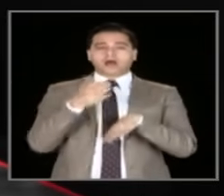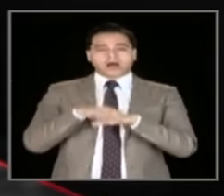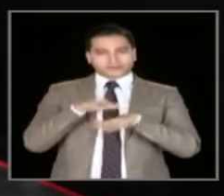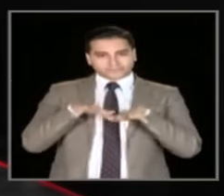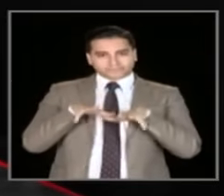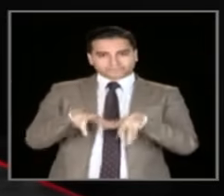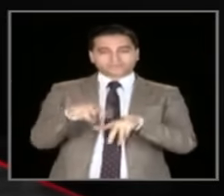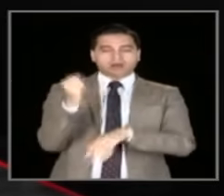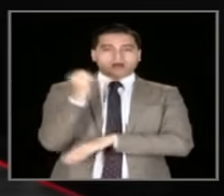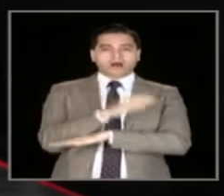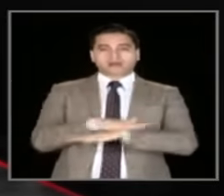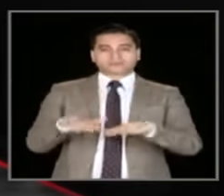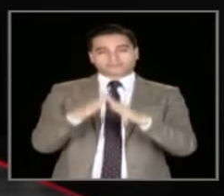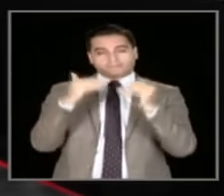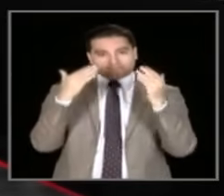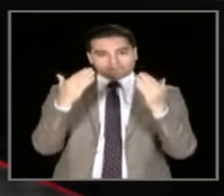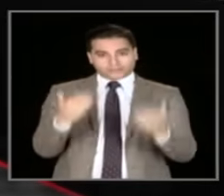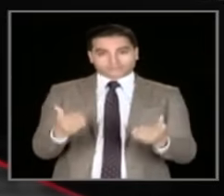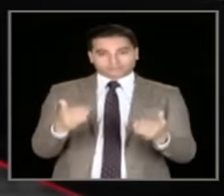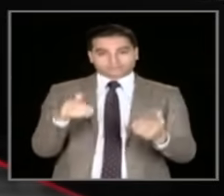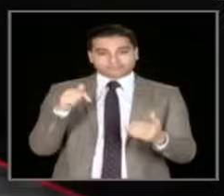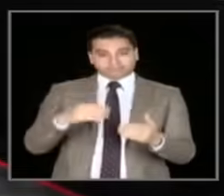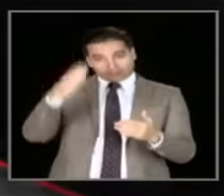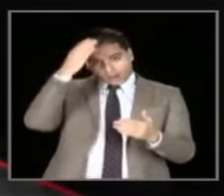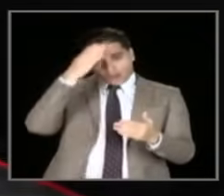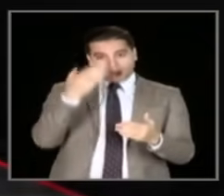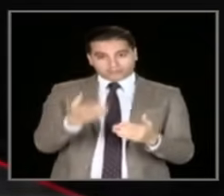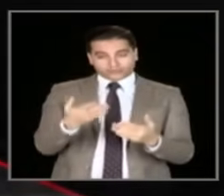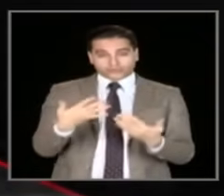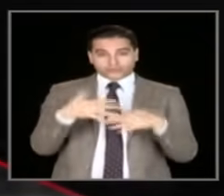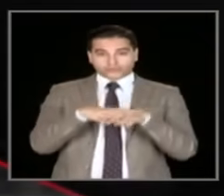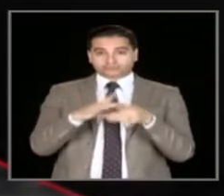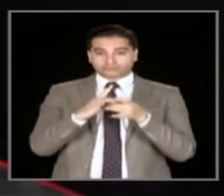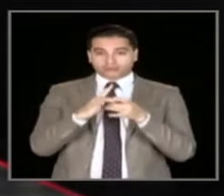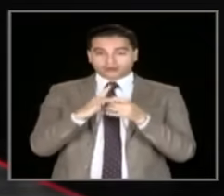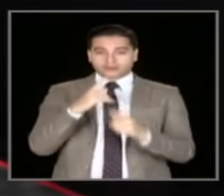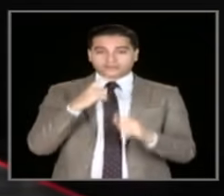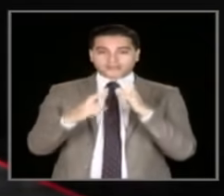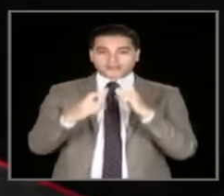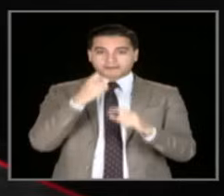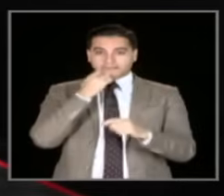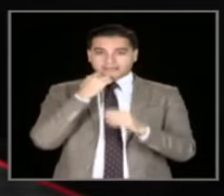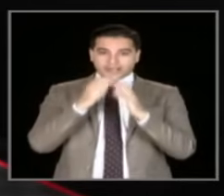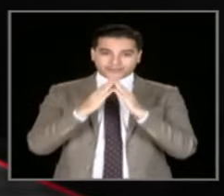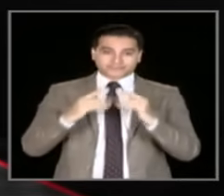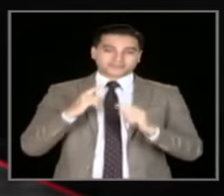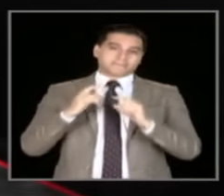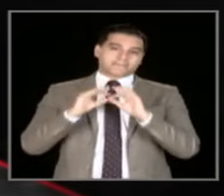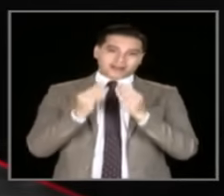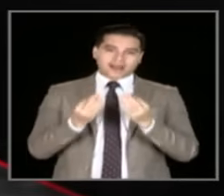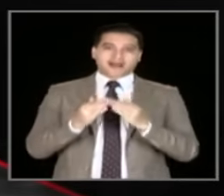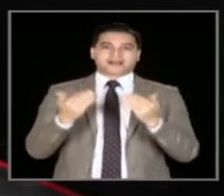نهاية الموسم سوف تستثمر لتطوير القرى المصرية. العباقرة بشراكة البنك الأهلي